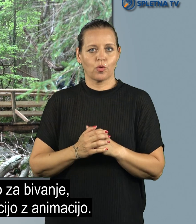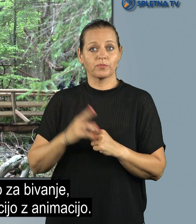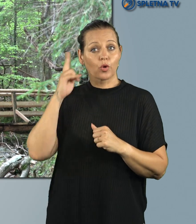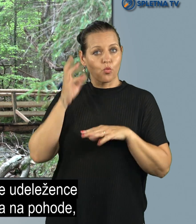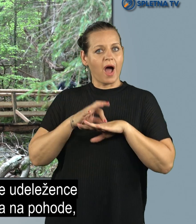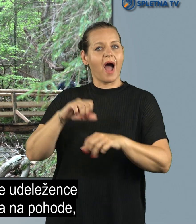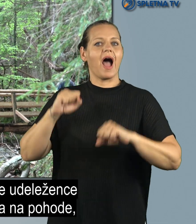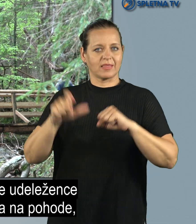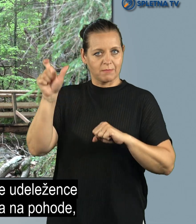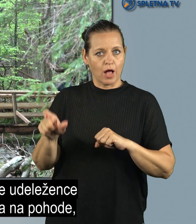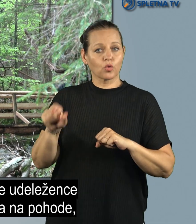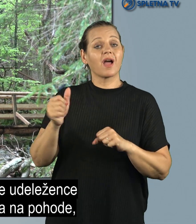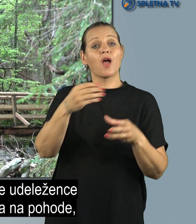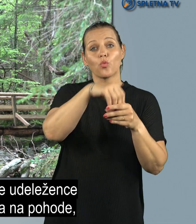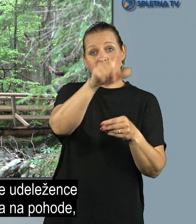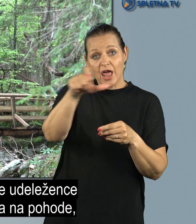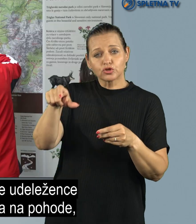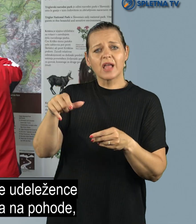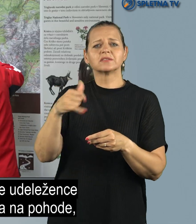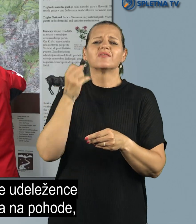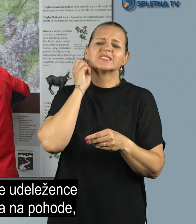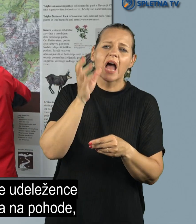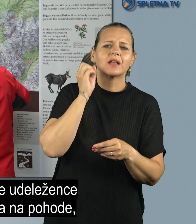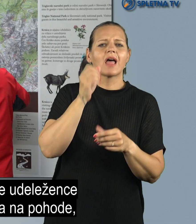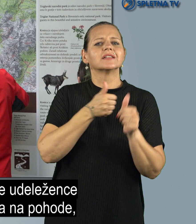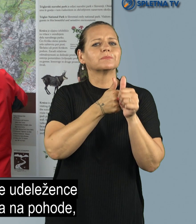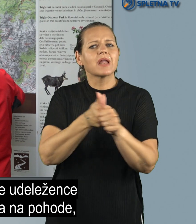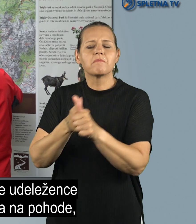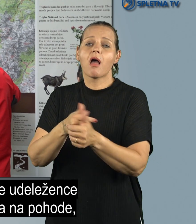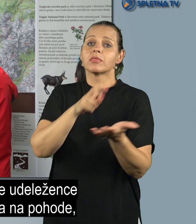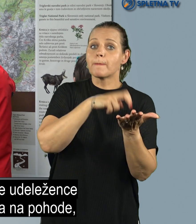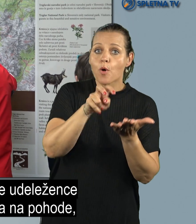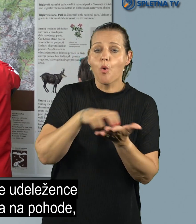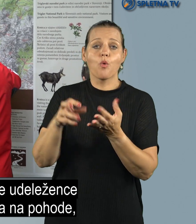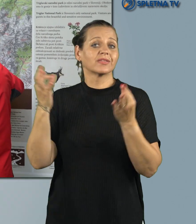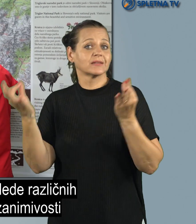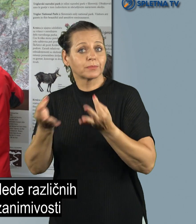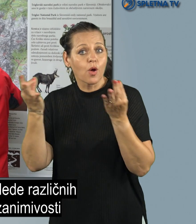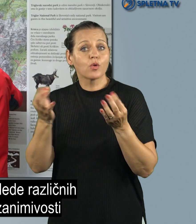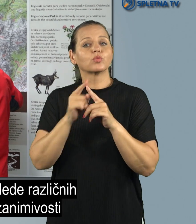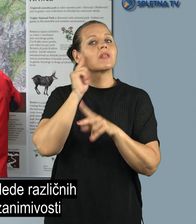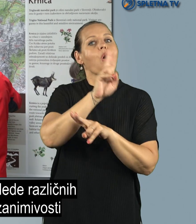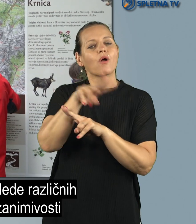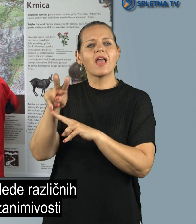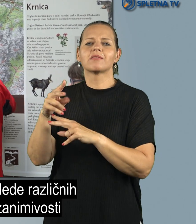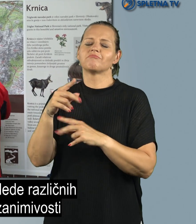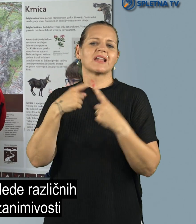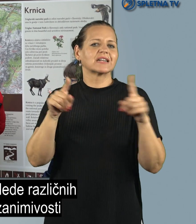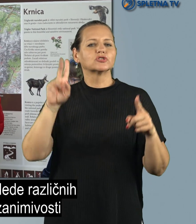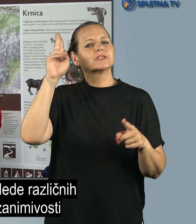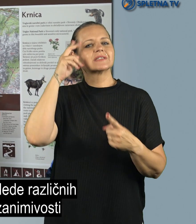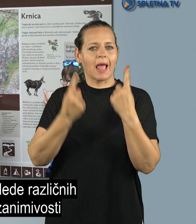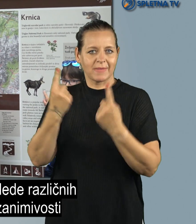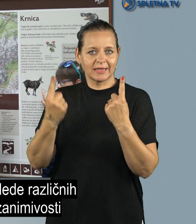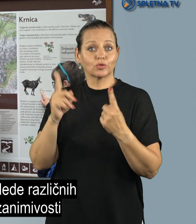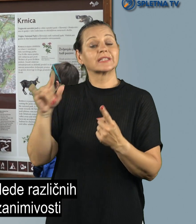animacijo. Gluha animatorka je udeležence vsak dan spremljala na pohode, sprehode ter na oglede